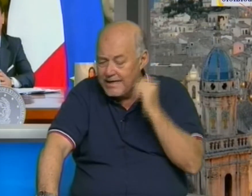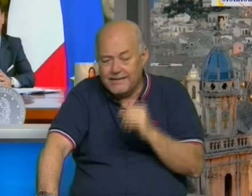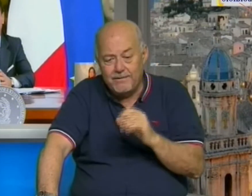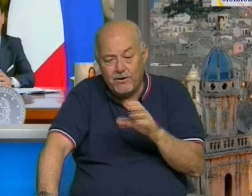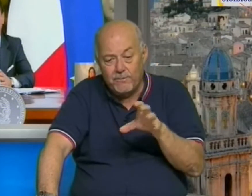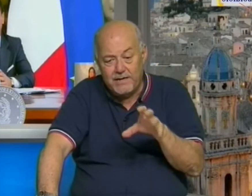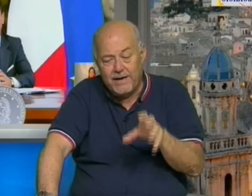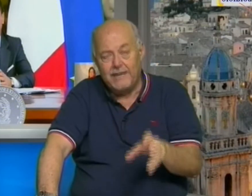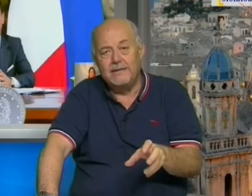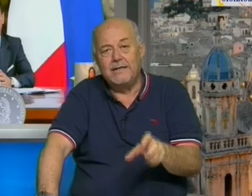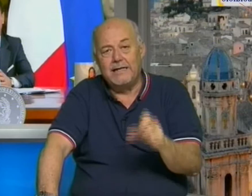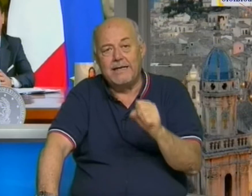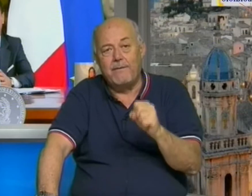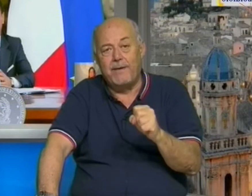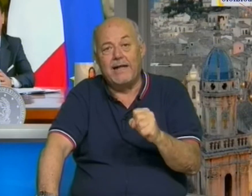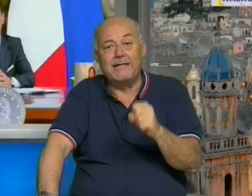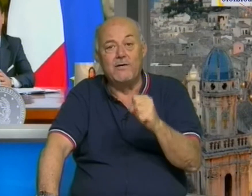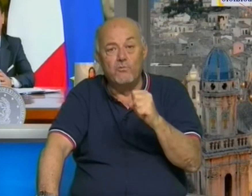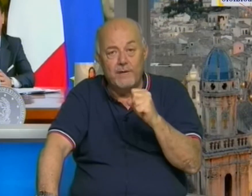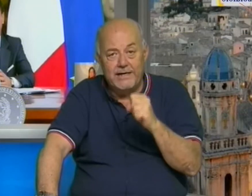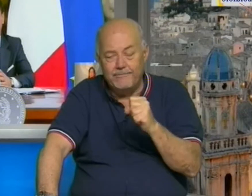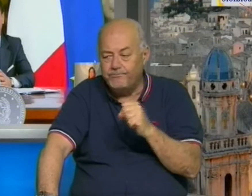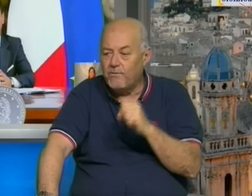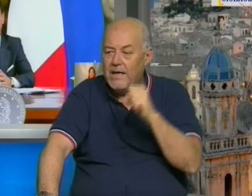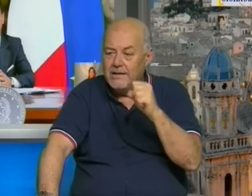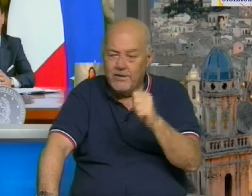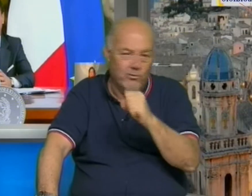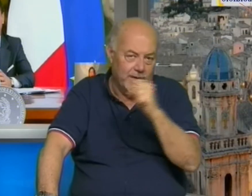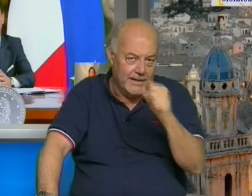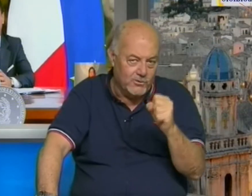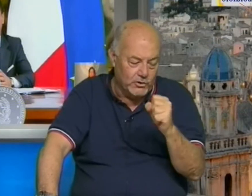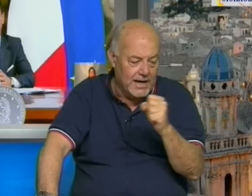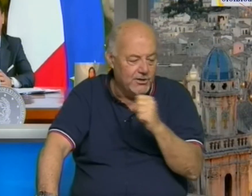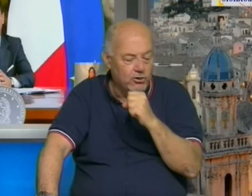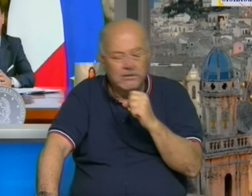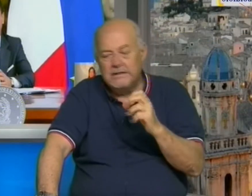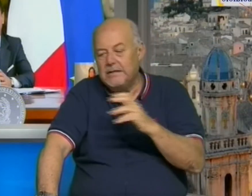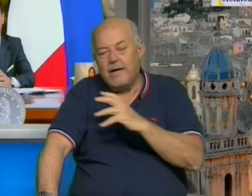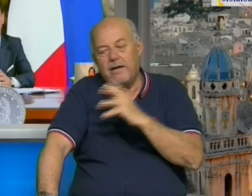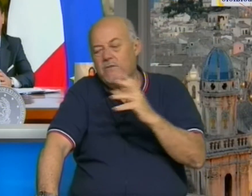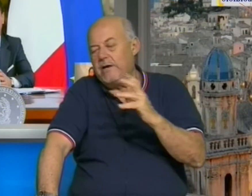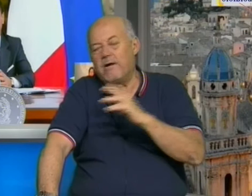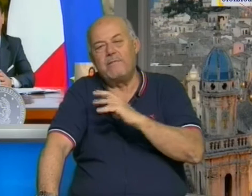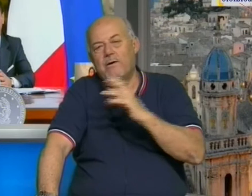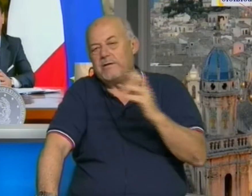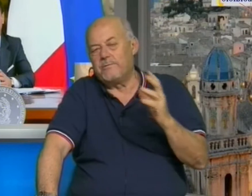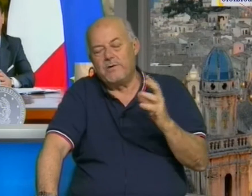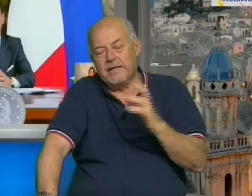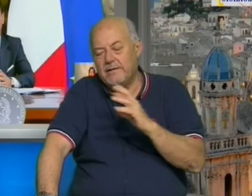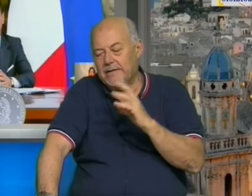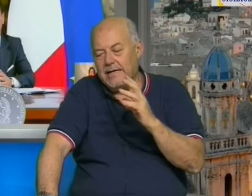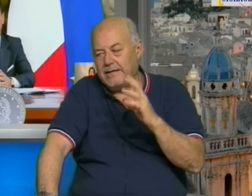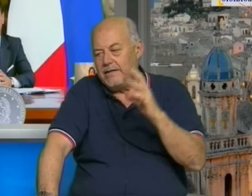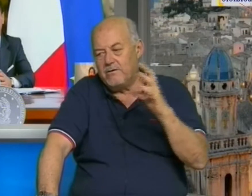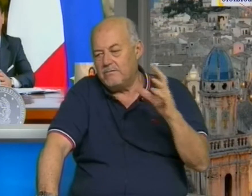un istante, però prima andiamo a parlare di numeri, i numeri del contagio. Allora, qui non abbiamo capito più